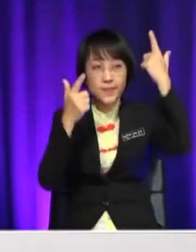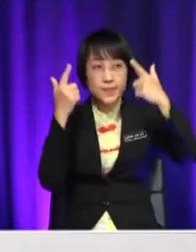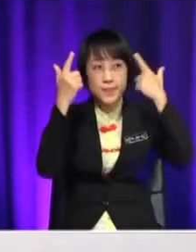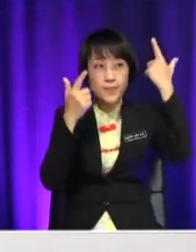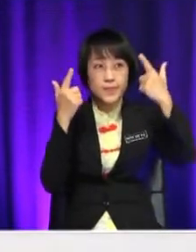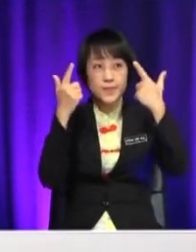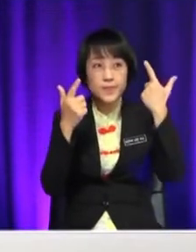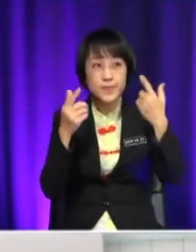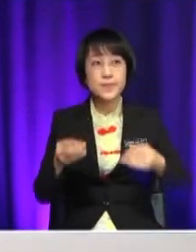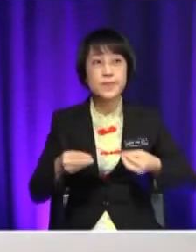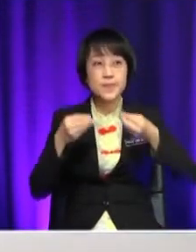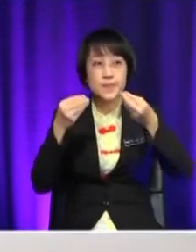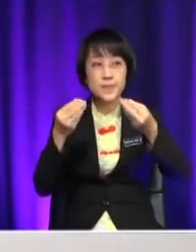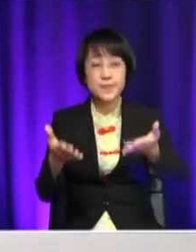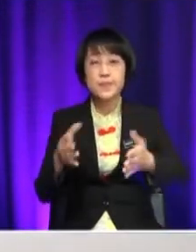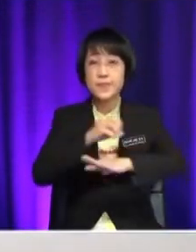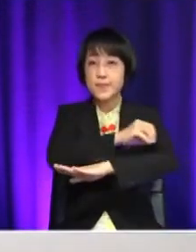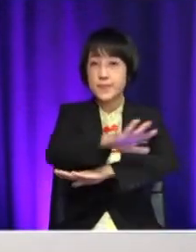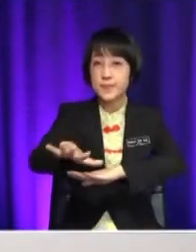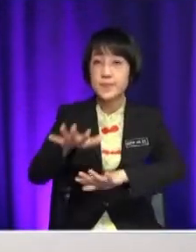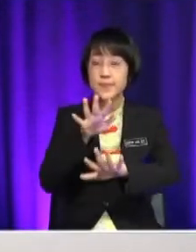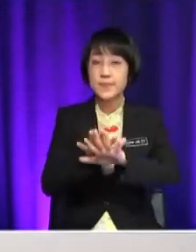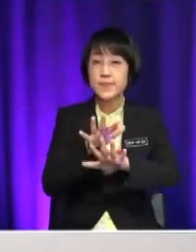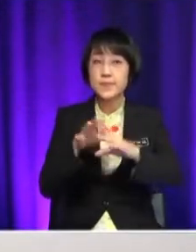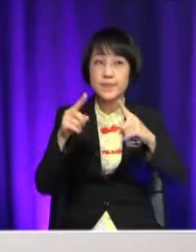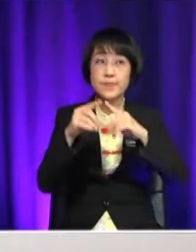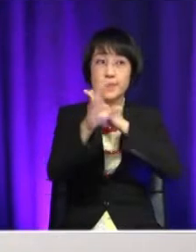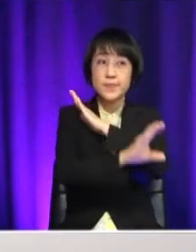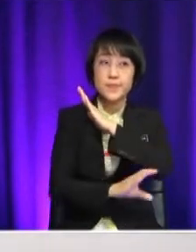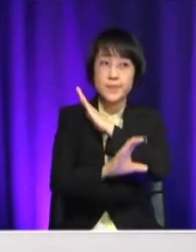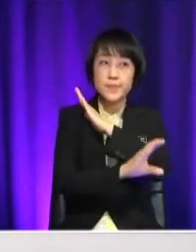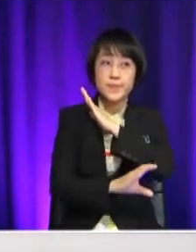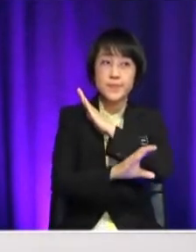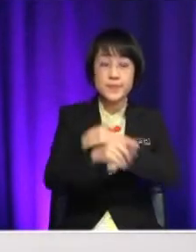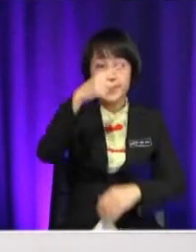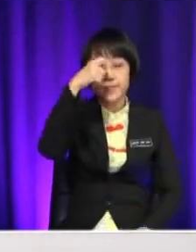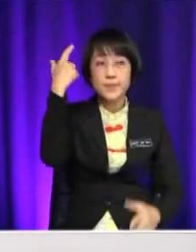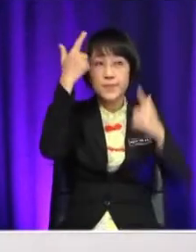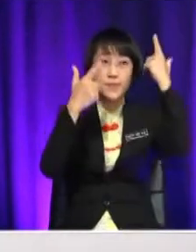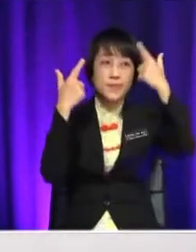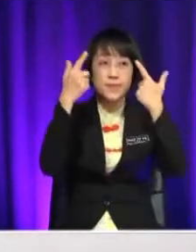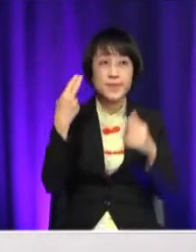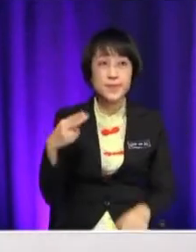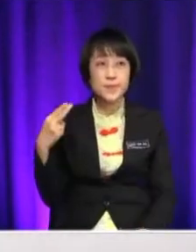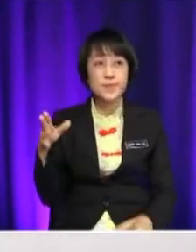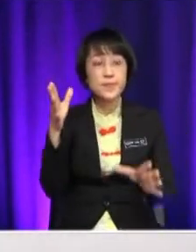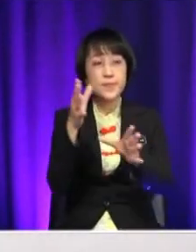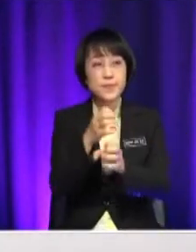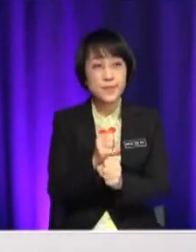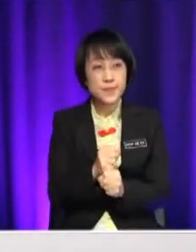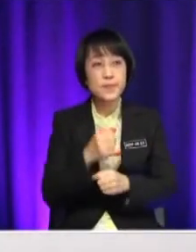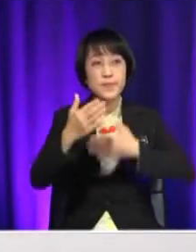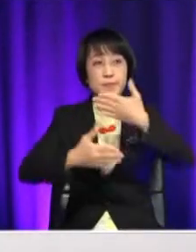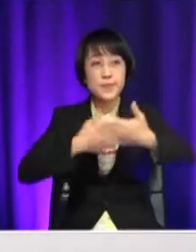memberikan impak besar kepada negara. Hal ini dikatakan demikian kerana pelancongan hijau dapat memajukan